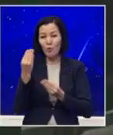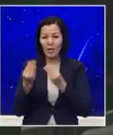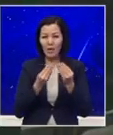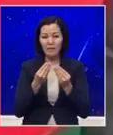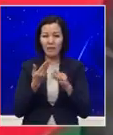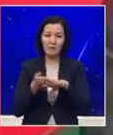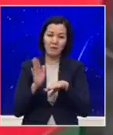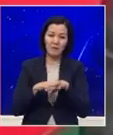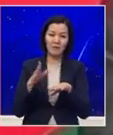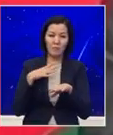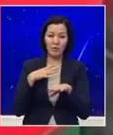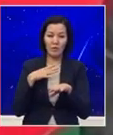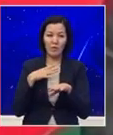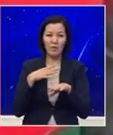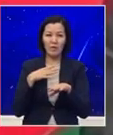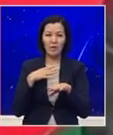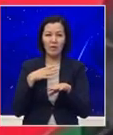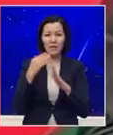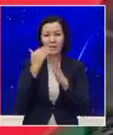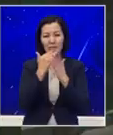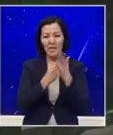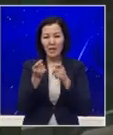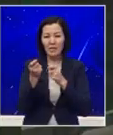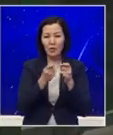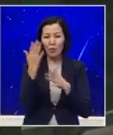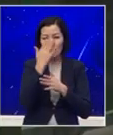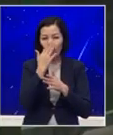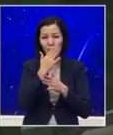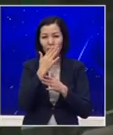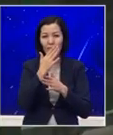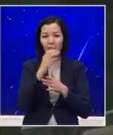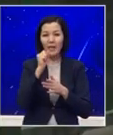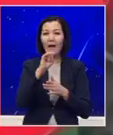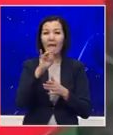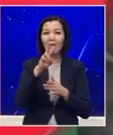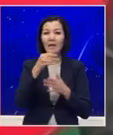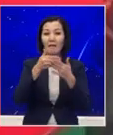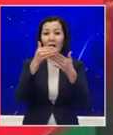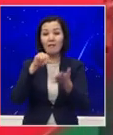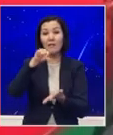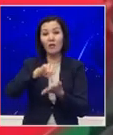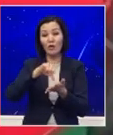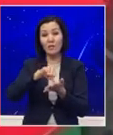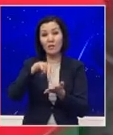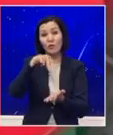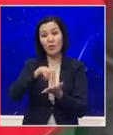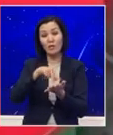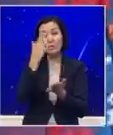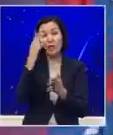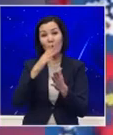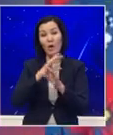оқыдым. Сіздіңген бар айнаның алдына сөйлейді кинодар. Шәкен аға айтады, былай жаса, былай жаса